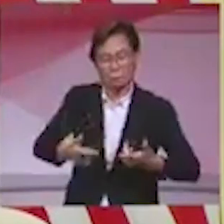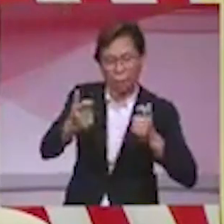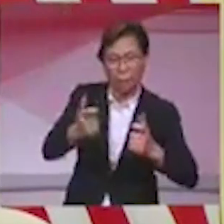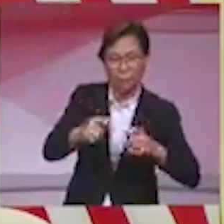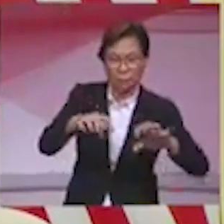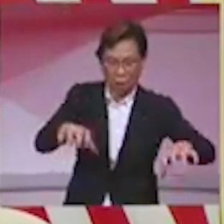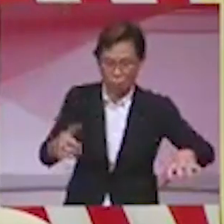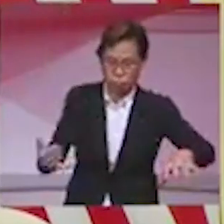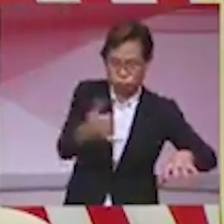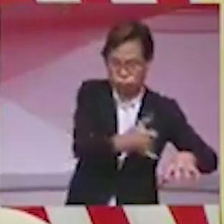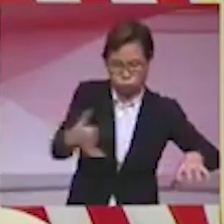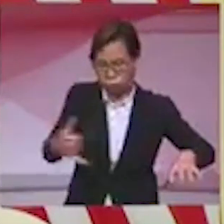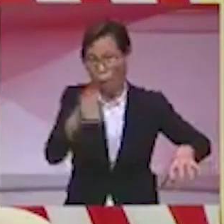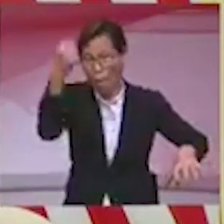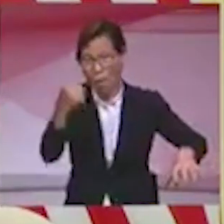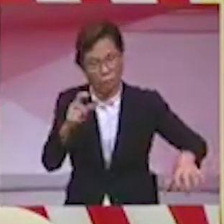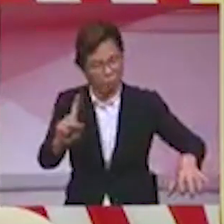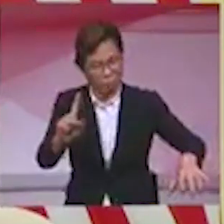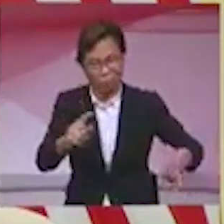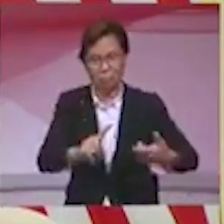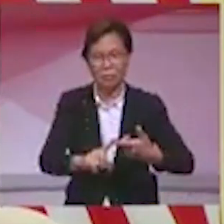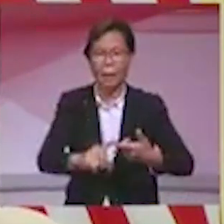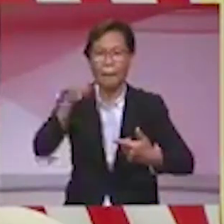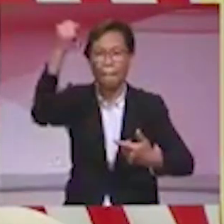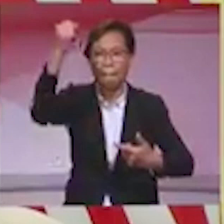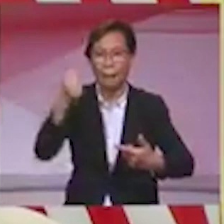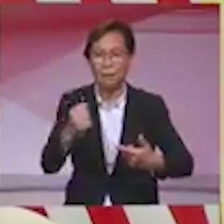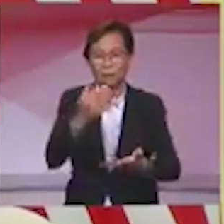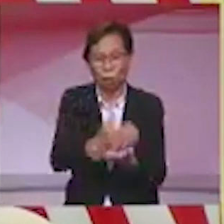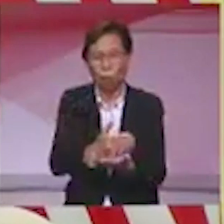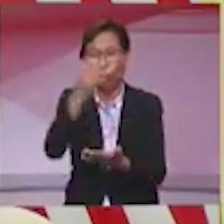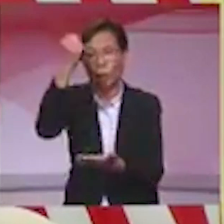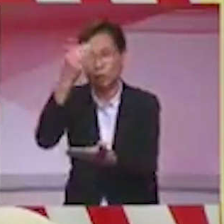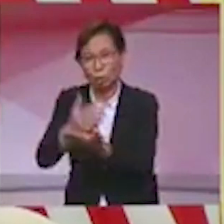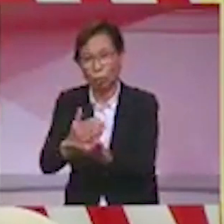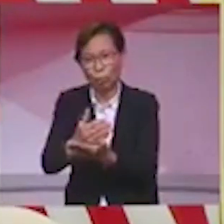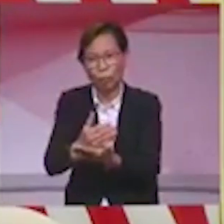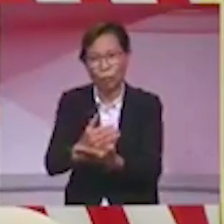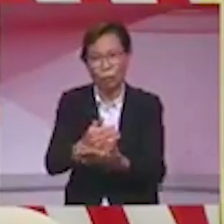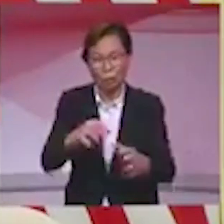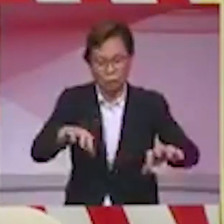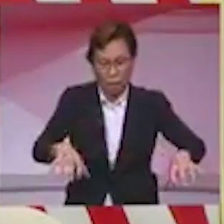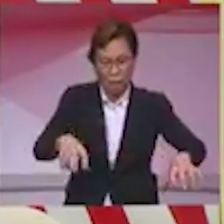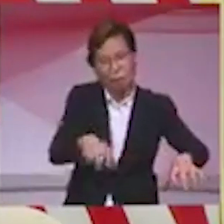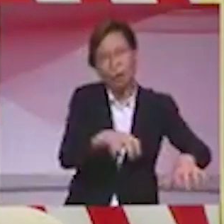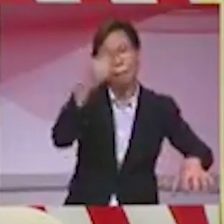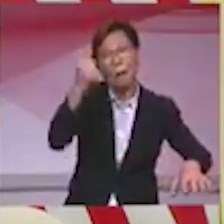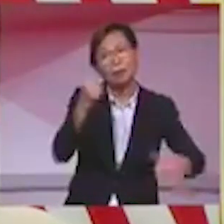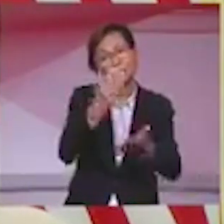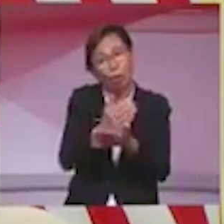retak daerah memang tidak dibenarkan oleh Kompas berhenti-berhenti di dalam daerah jalan seperti